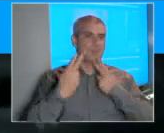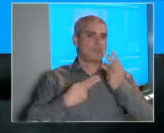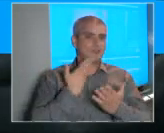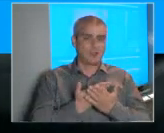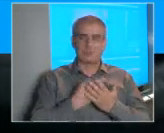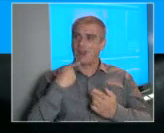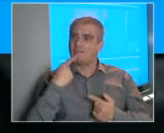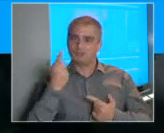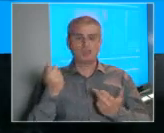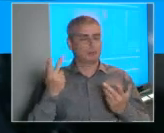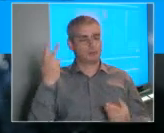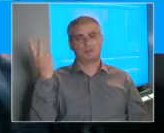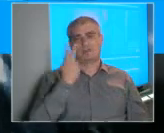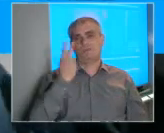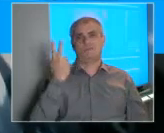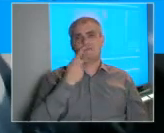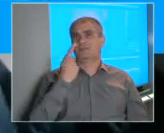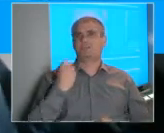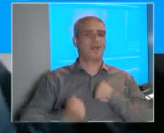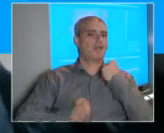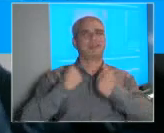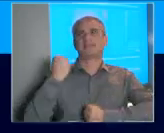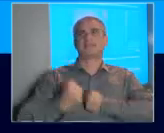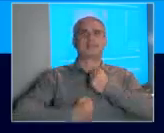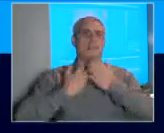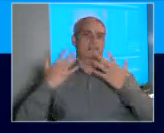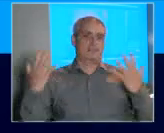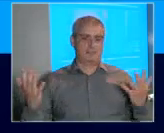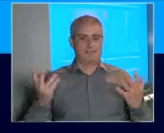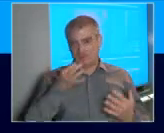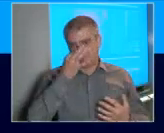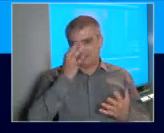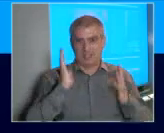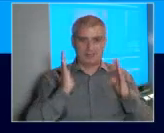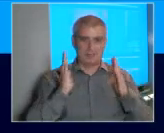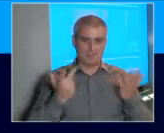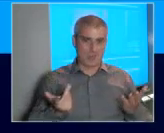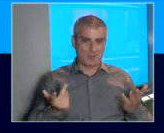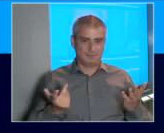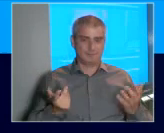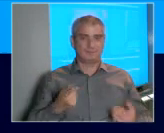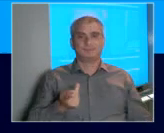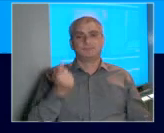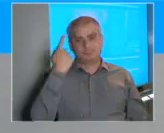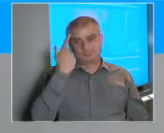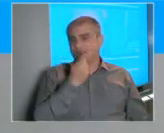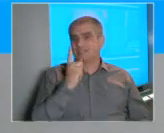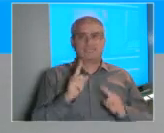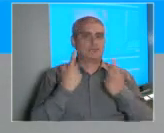התוצאות, לפרשן, כמובן שזה אנרגיה וזה מסקרן ברמות, וזה, אתה יודע, זה